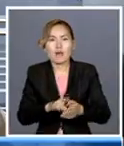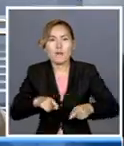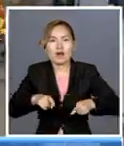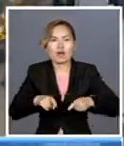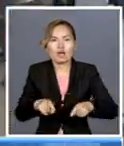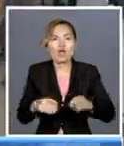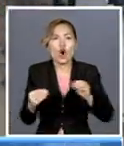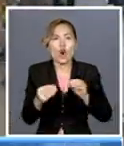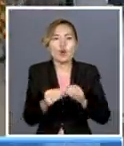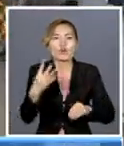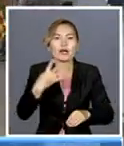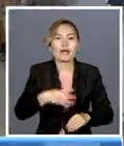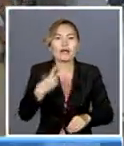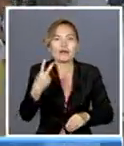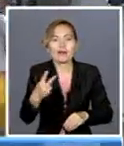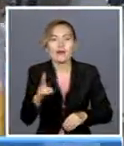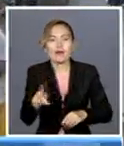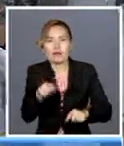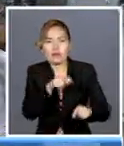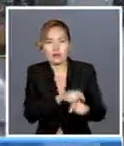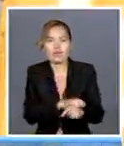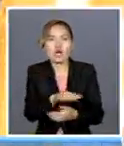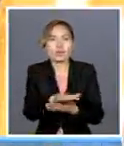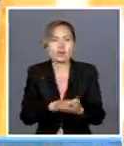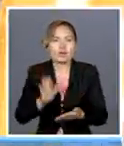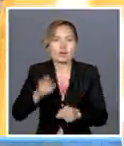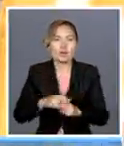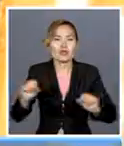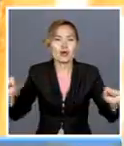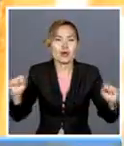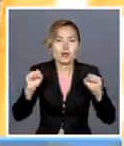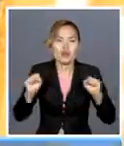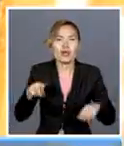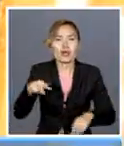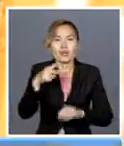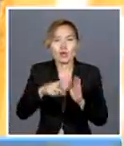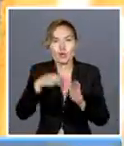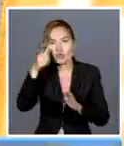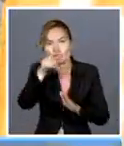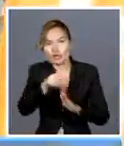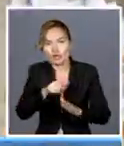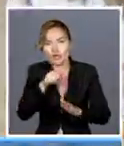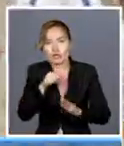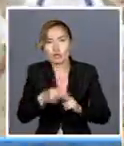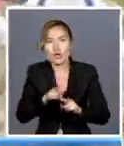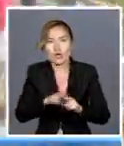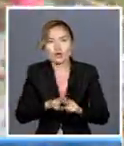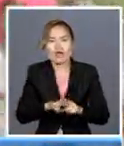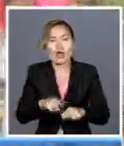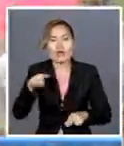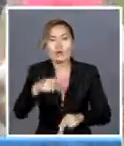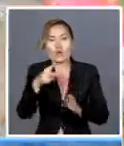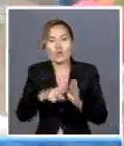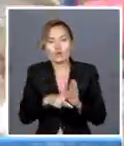10 және 42 шақырым қашықтыққа созылады. Әуесқой спортшылар 2017 метрге жүгіруден бақ сынайды. Мамандар мүмкіндігі шектеулі